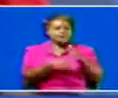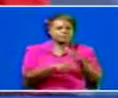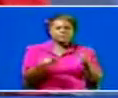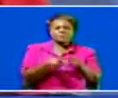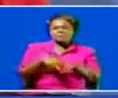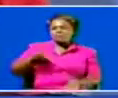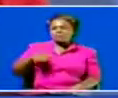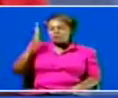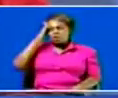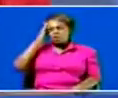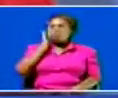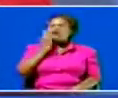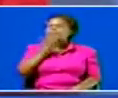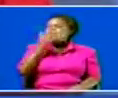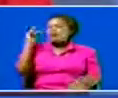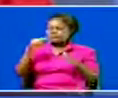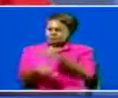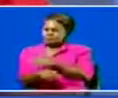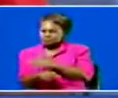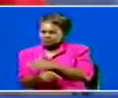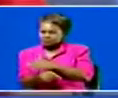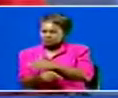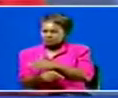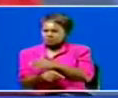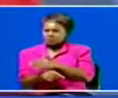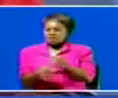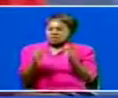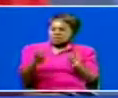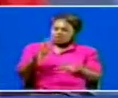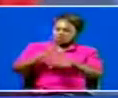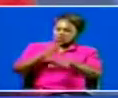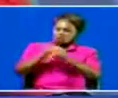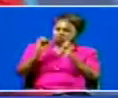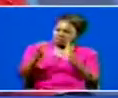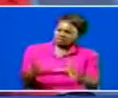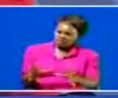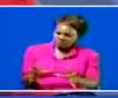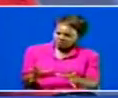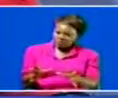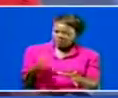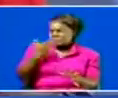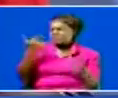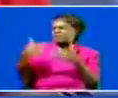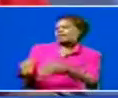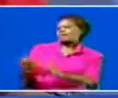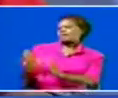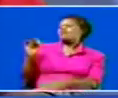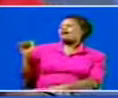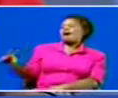yake haswa. Sasa ikiwa haya hivi basi mwanangu yaepue na